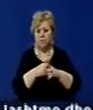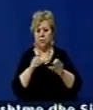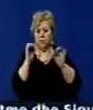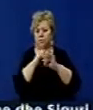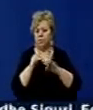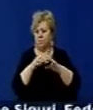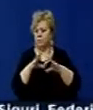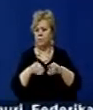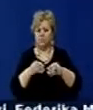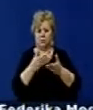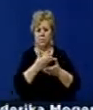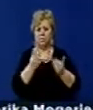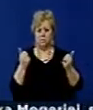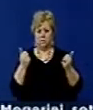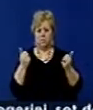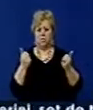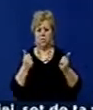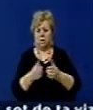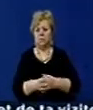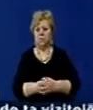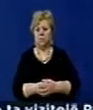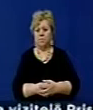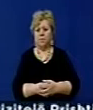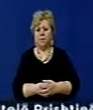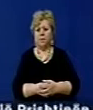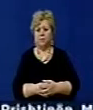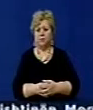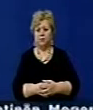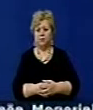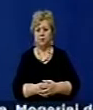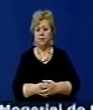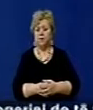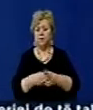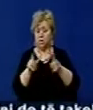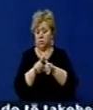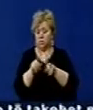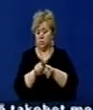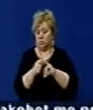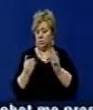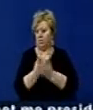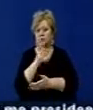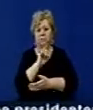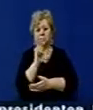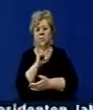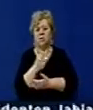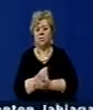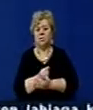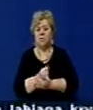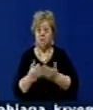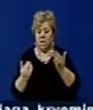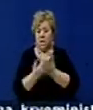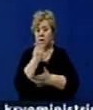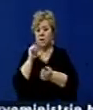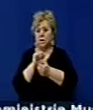kanë plotësu këtë kërkesë të cilën e shtron gjyqësorin. Gjitha këto nuk janë të reja. E reja në gjithë këtë